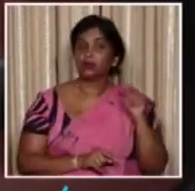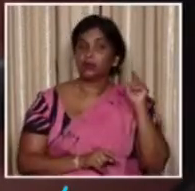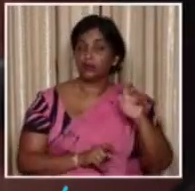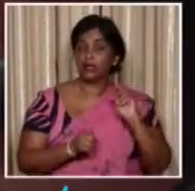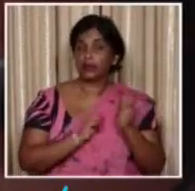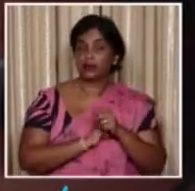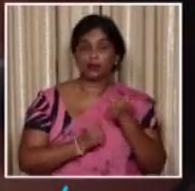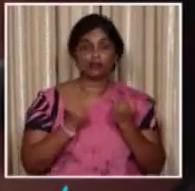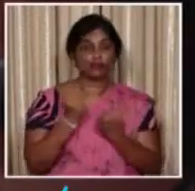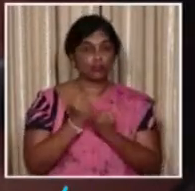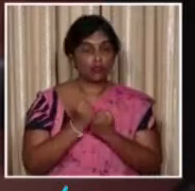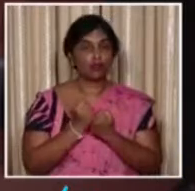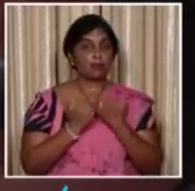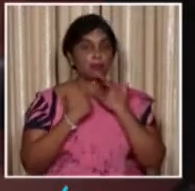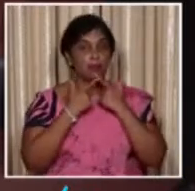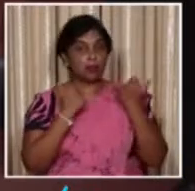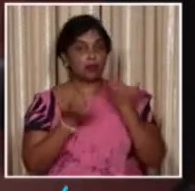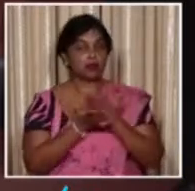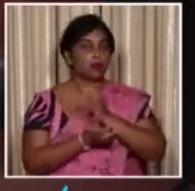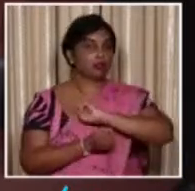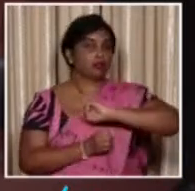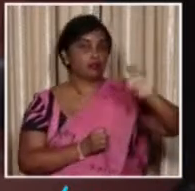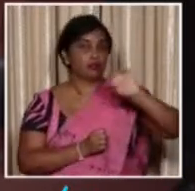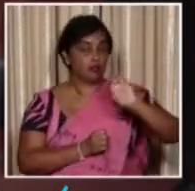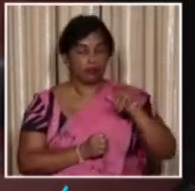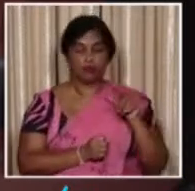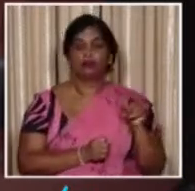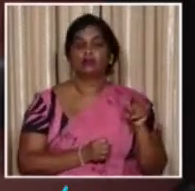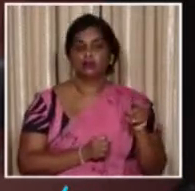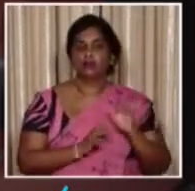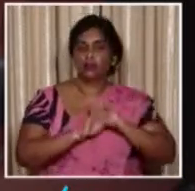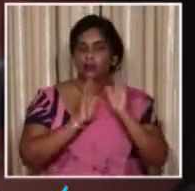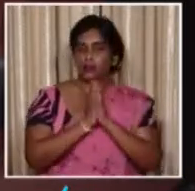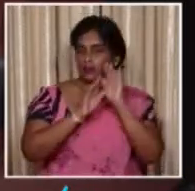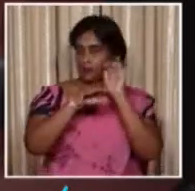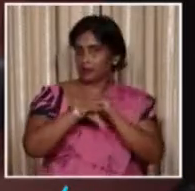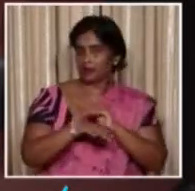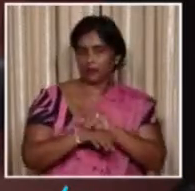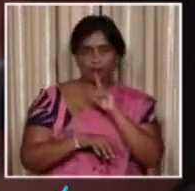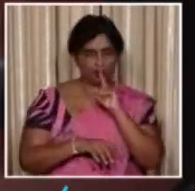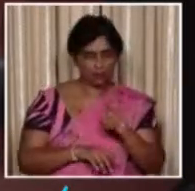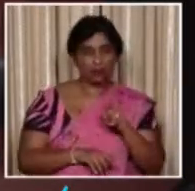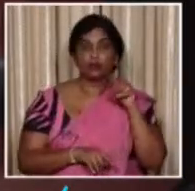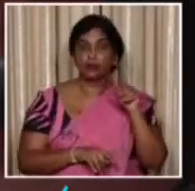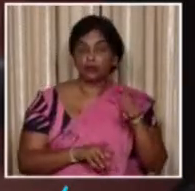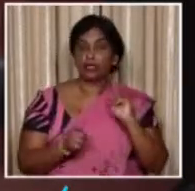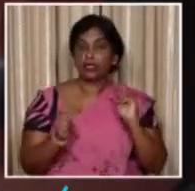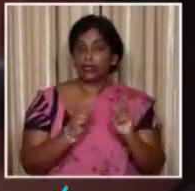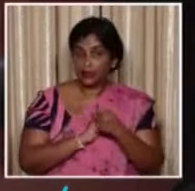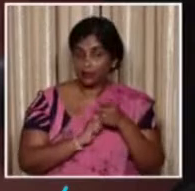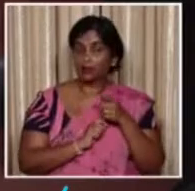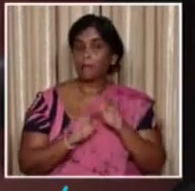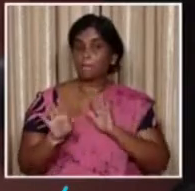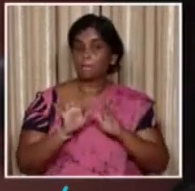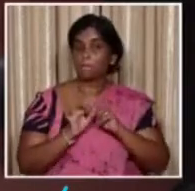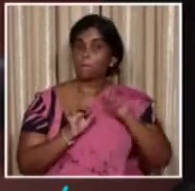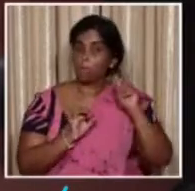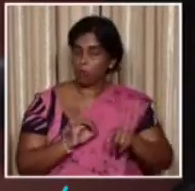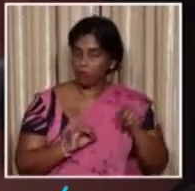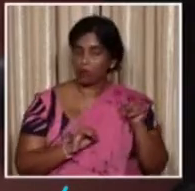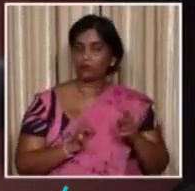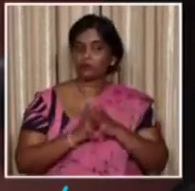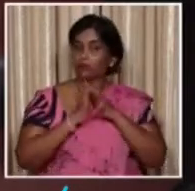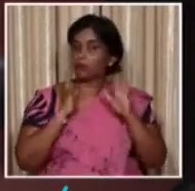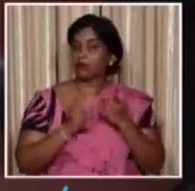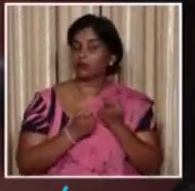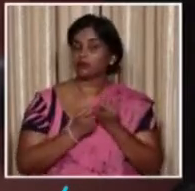ක්‍රිකට් ආධාර සඳහා පාටිය ඇතුළේ ඒ සල්ලි එකට බැර කරන්න උත්සාහ කර බවත් මේ සියල්ල එල්දරව් කර තිබෙනවා. ඒද මේ ක්‍රිකට් සභාව ක්‍රිකට් පාලක මණ්ඩලයේ විශාල